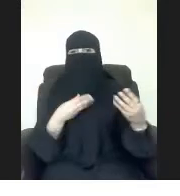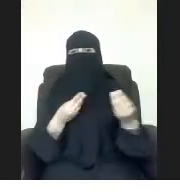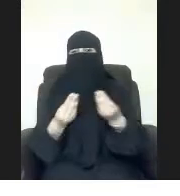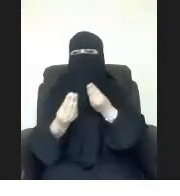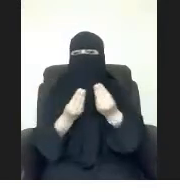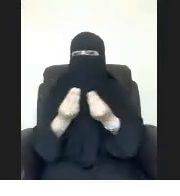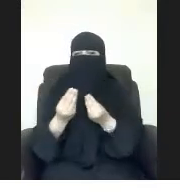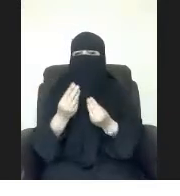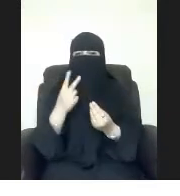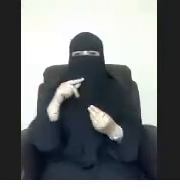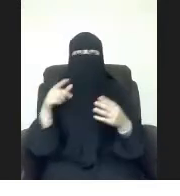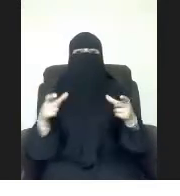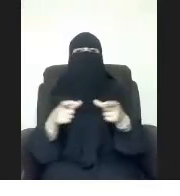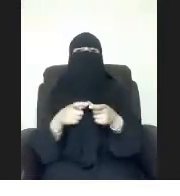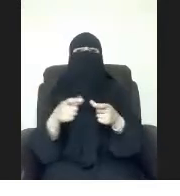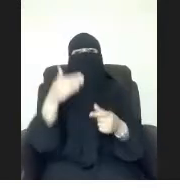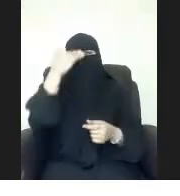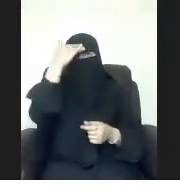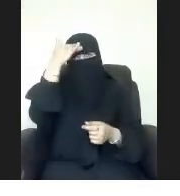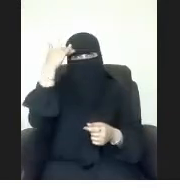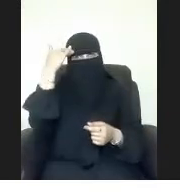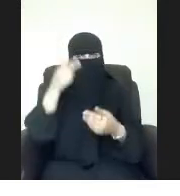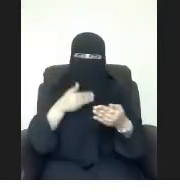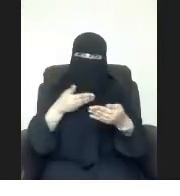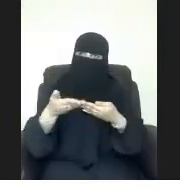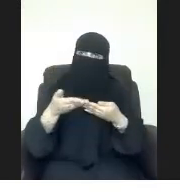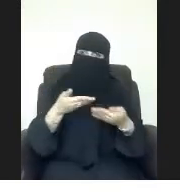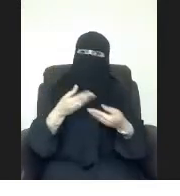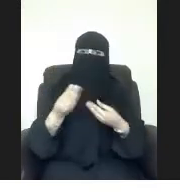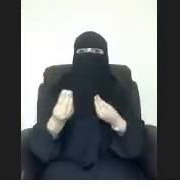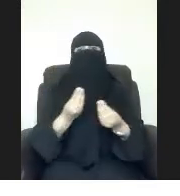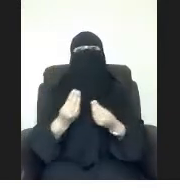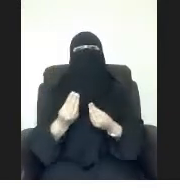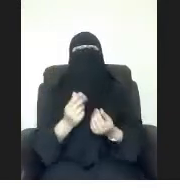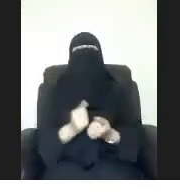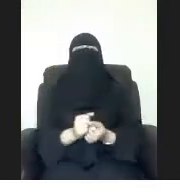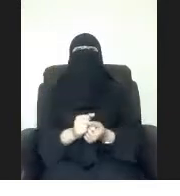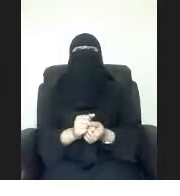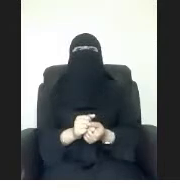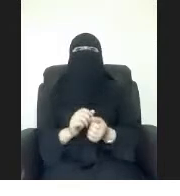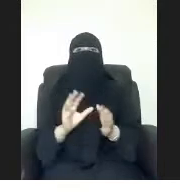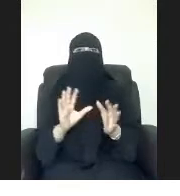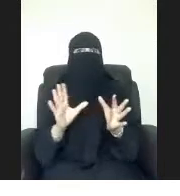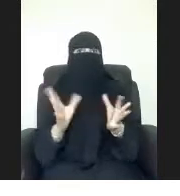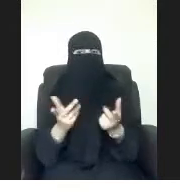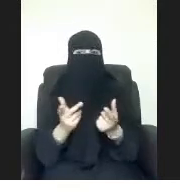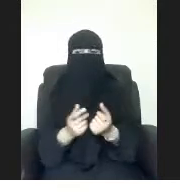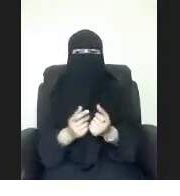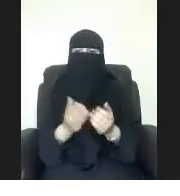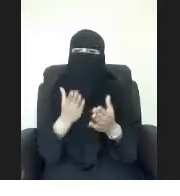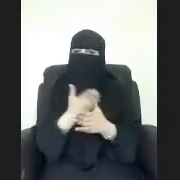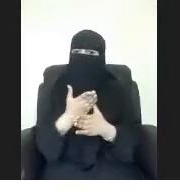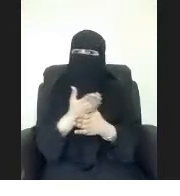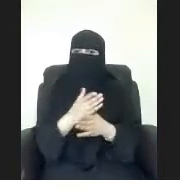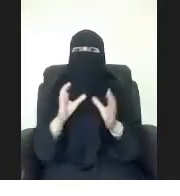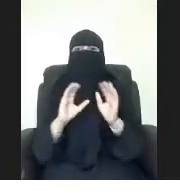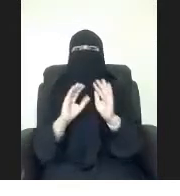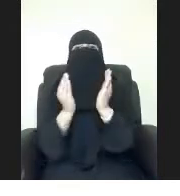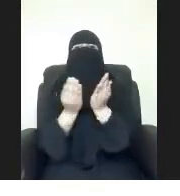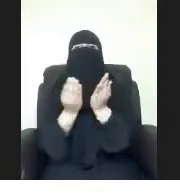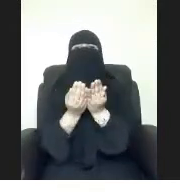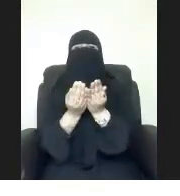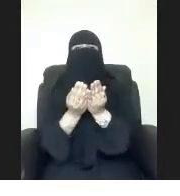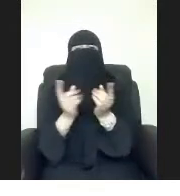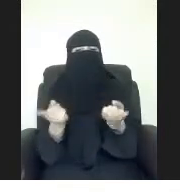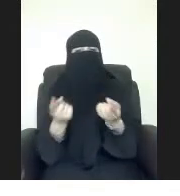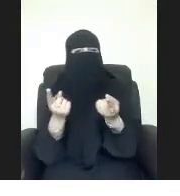هذا الحضور، هذا المفهوم، وجود المعلم في المقرر الافتراضي أو في الفصل الافتراضي هو جوهر ثلاثة أنواع من الحضور الاجتماعي في